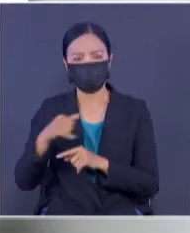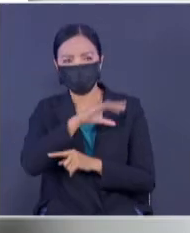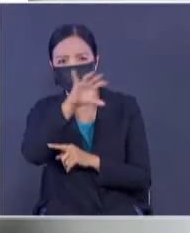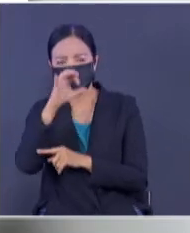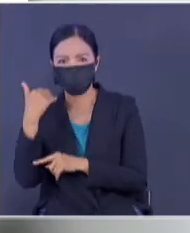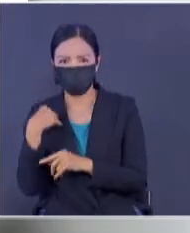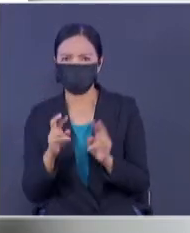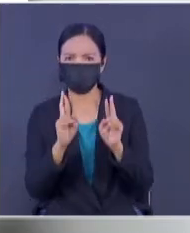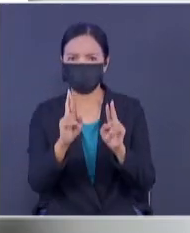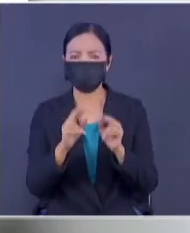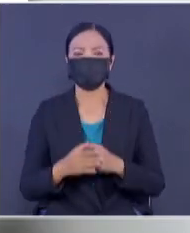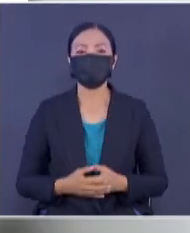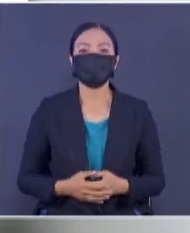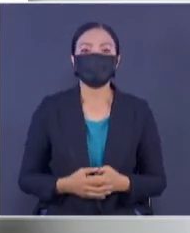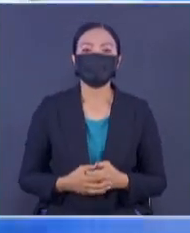ยค่ะ